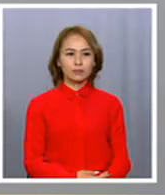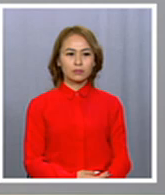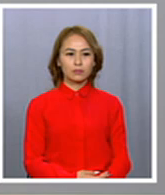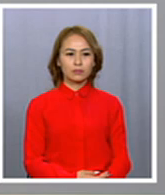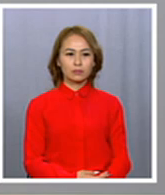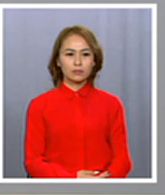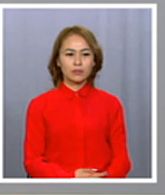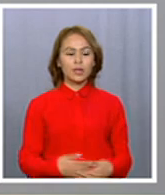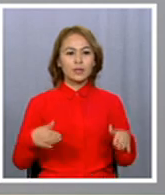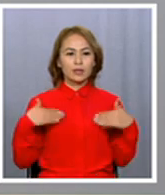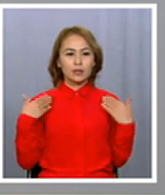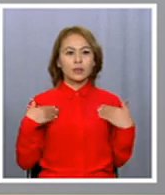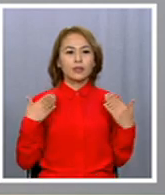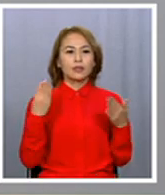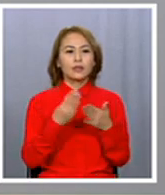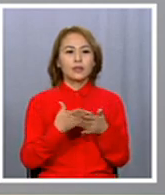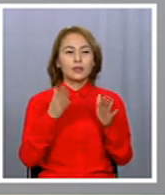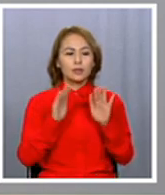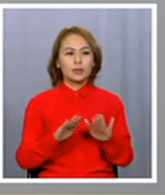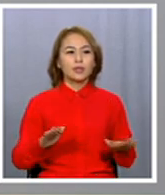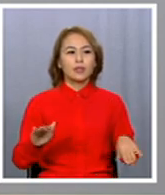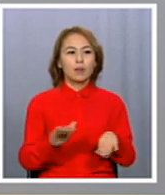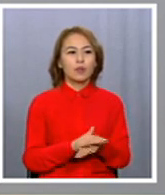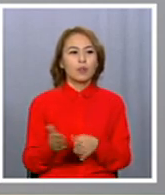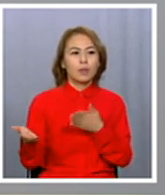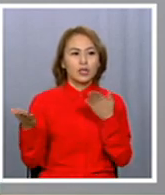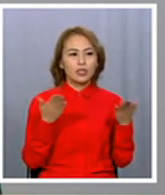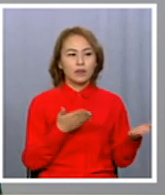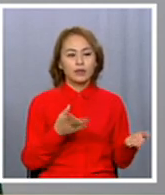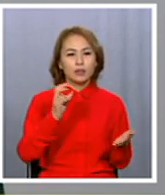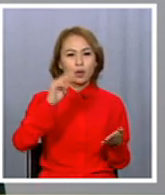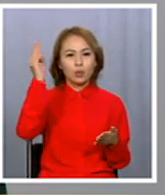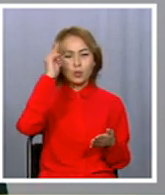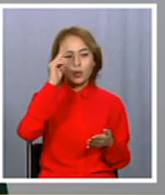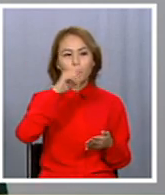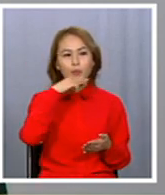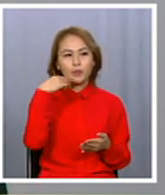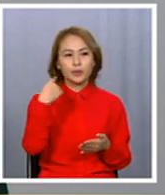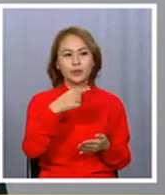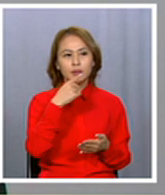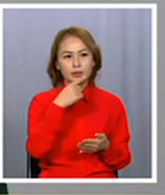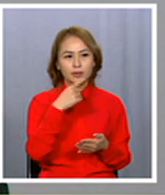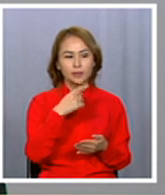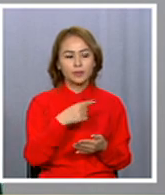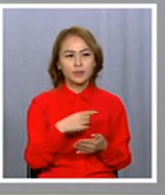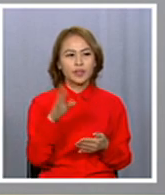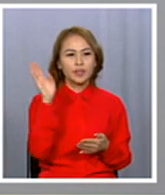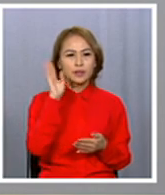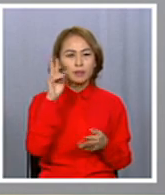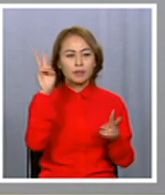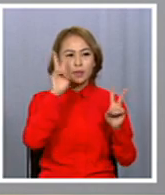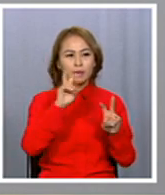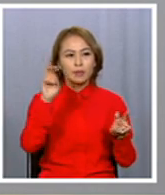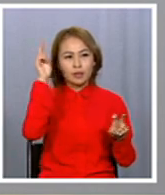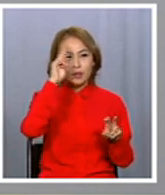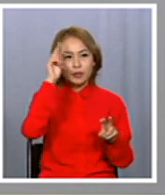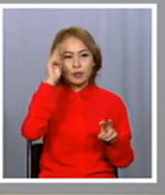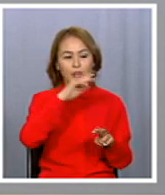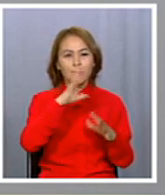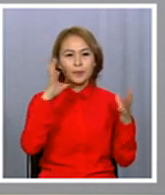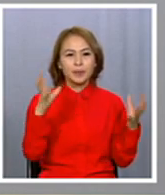Здравствуйте, дорогие ребята! Добро пожаловать на очередной урок русского языка. Тема нашего урока –